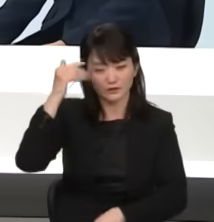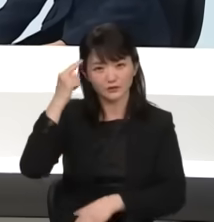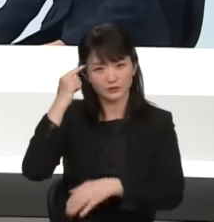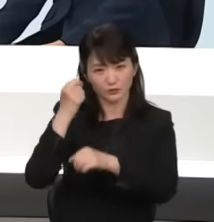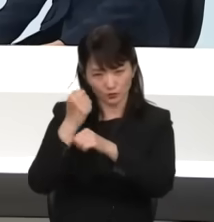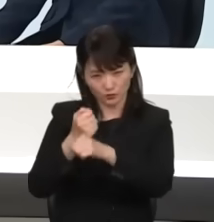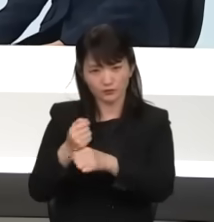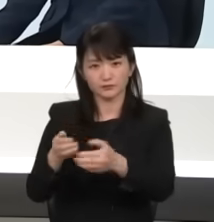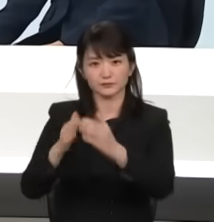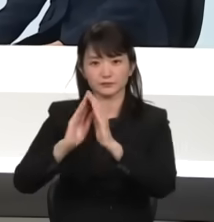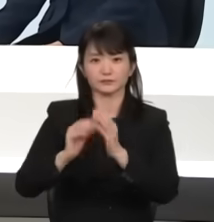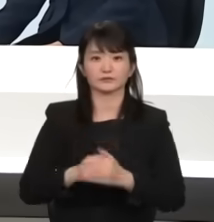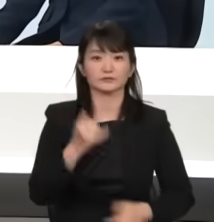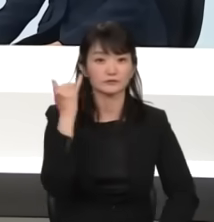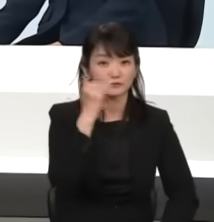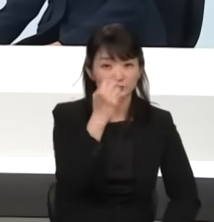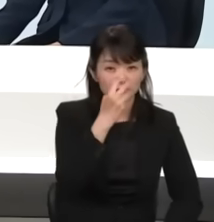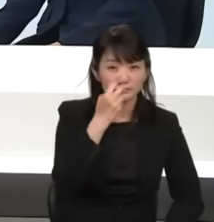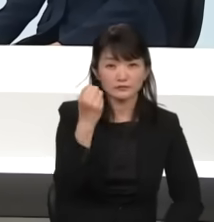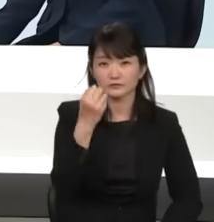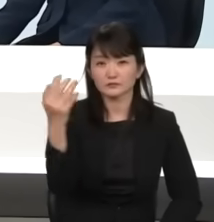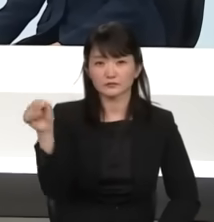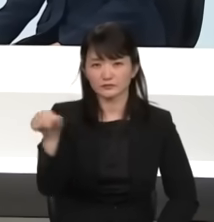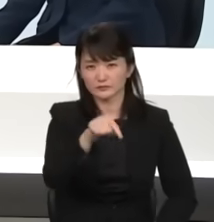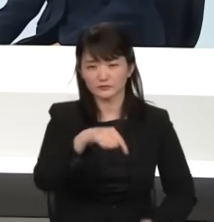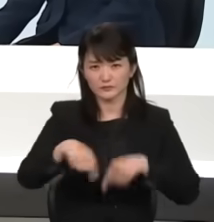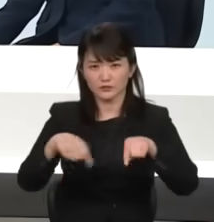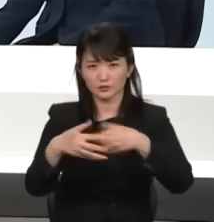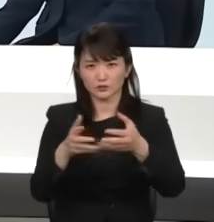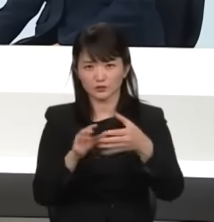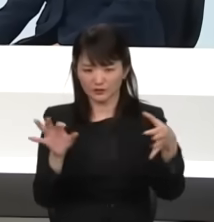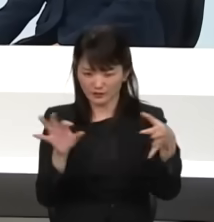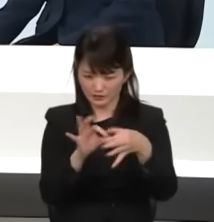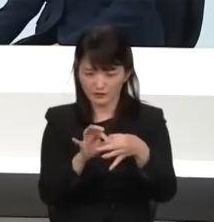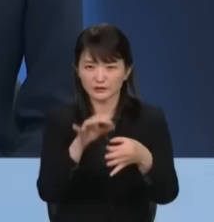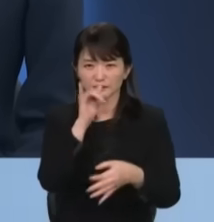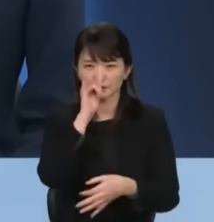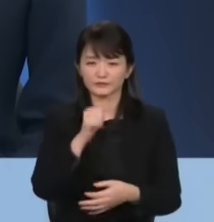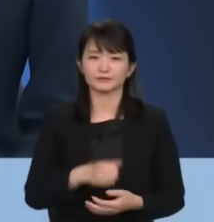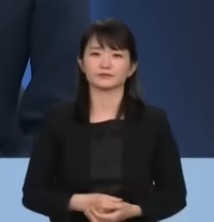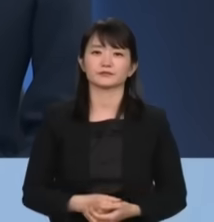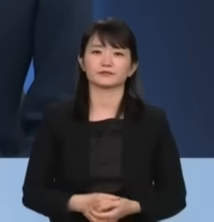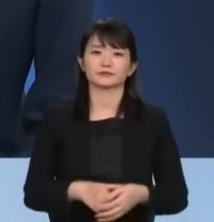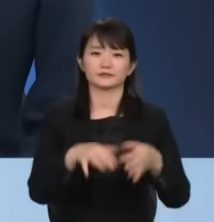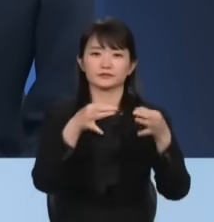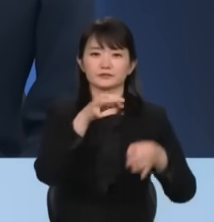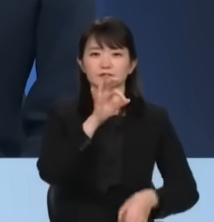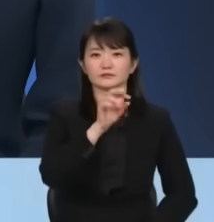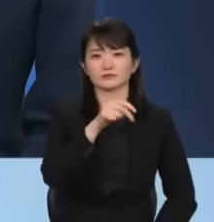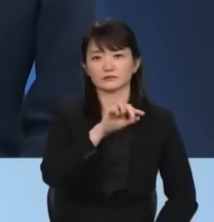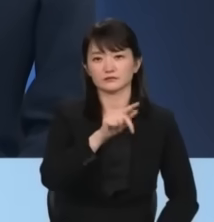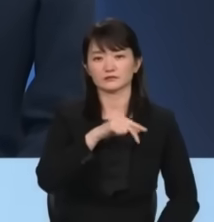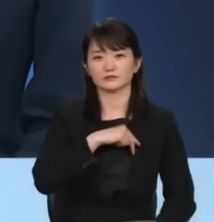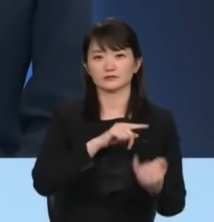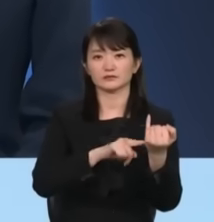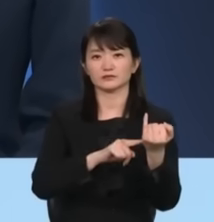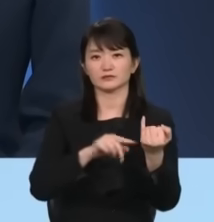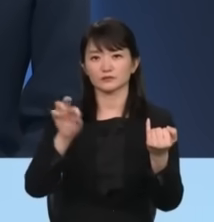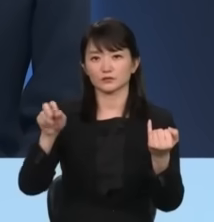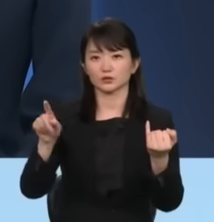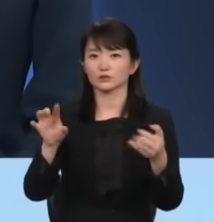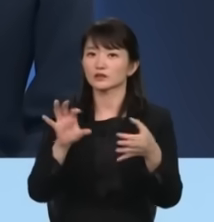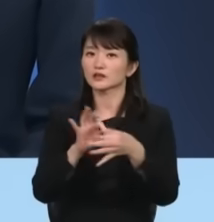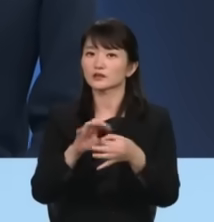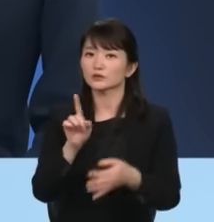여론조사나 언론 모두 정치권과 밀접할 수밖에 없는 일입니다. 김영선 전 의원과는 그러면 어떻게 인연을 맺게 된